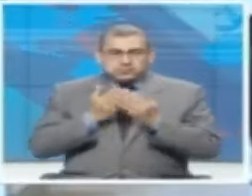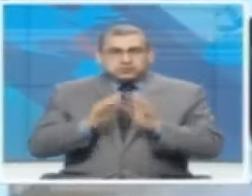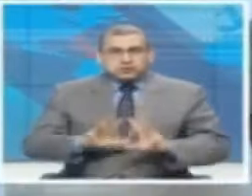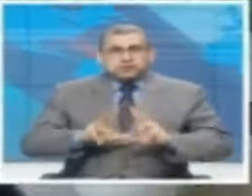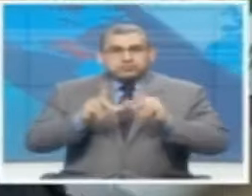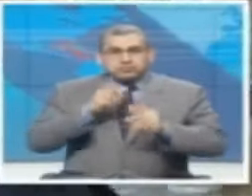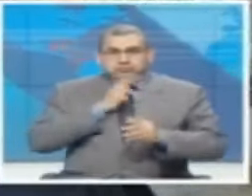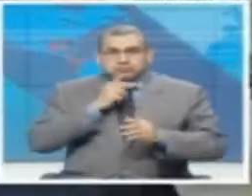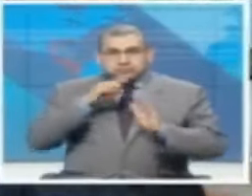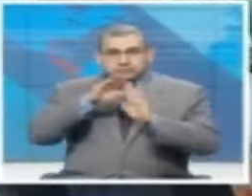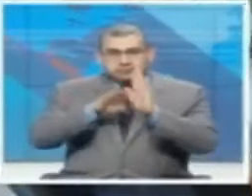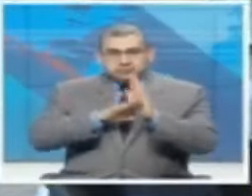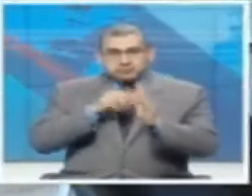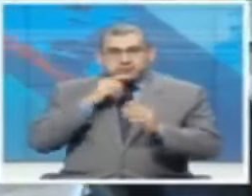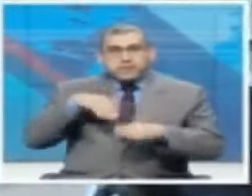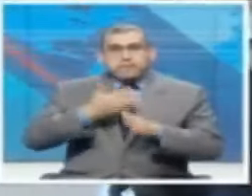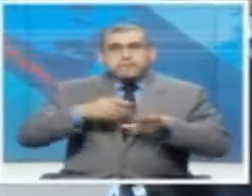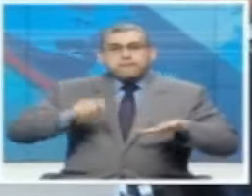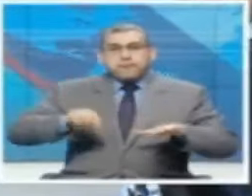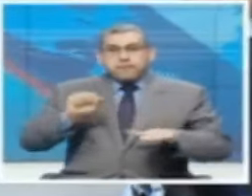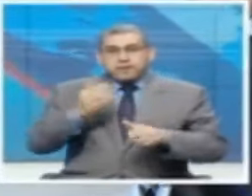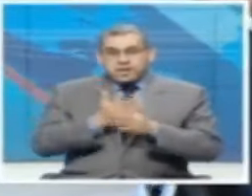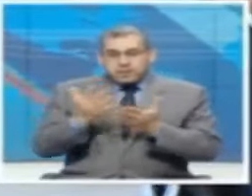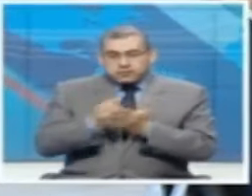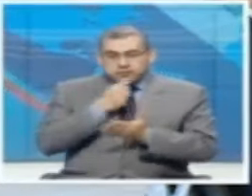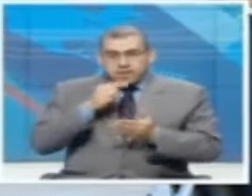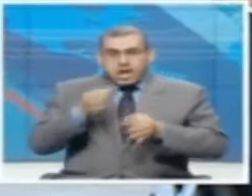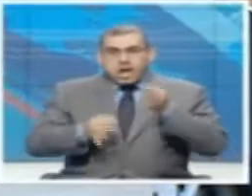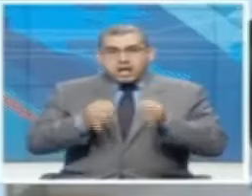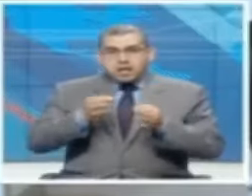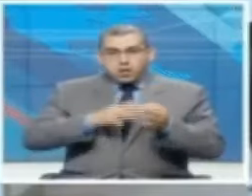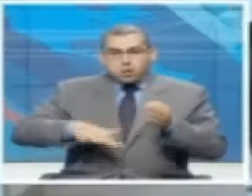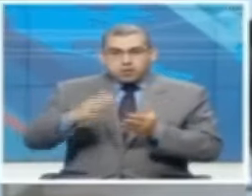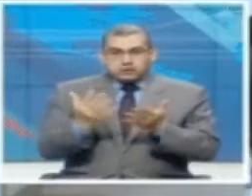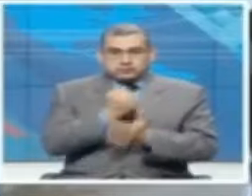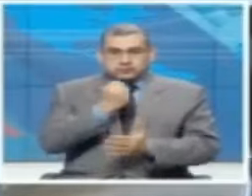التطوير والتحسين لمنظومه التقاضي لضمان تحقيق العداله